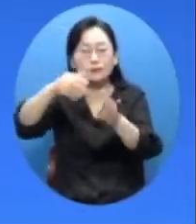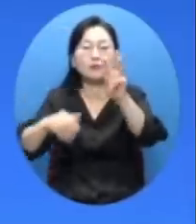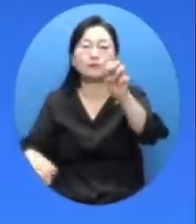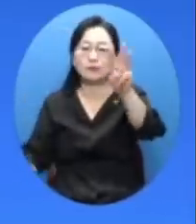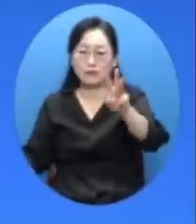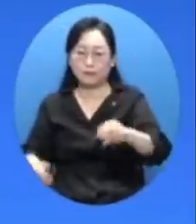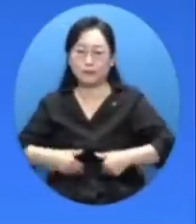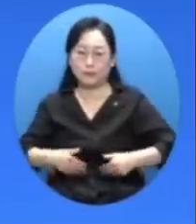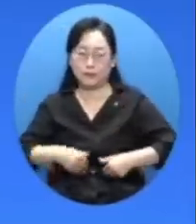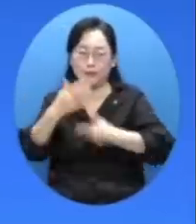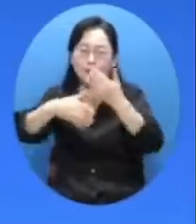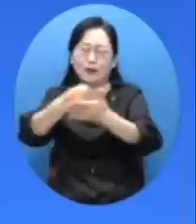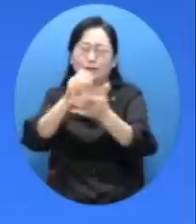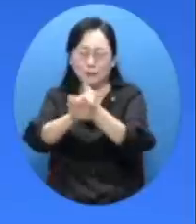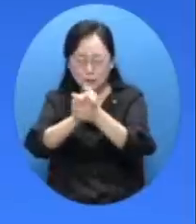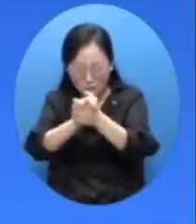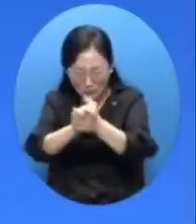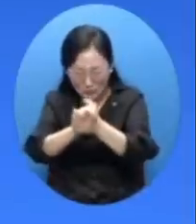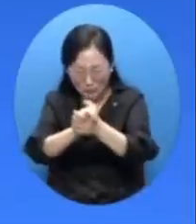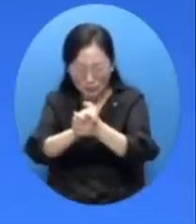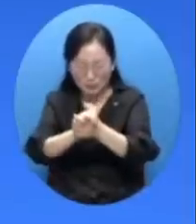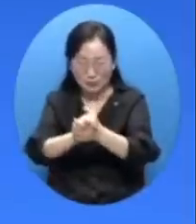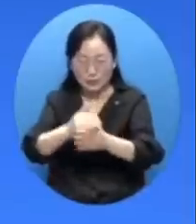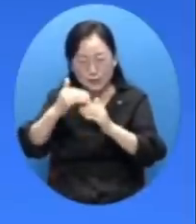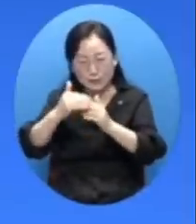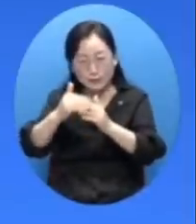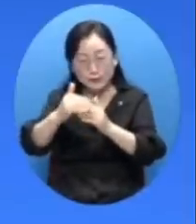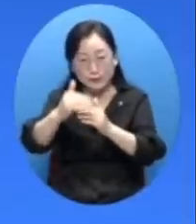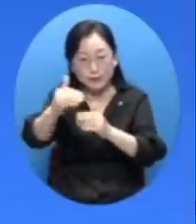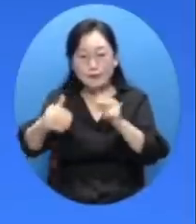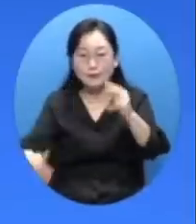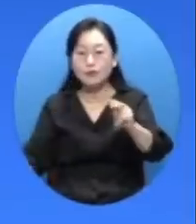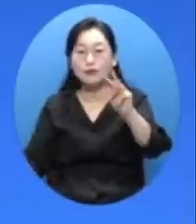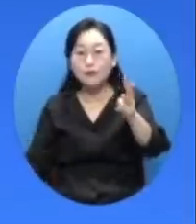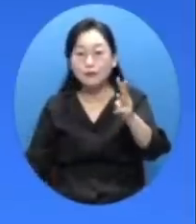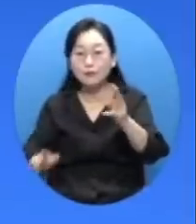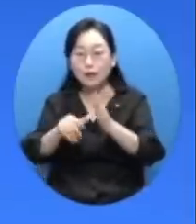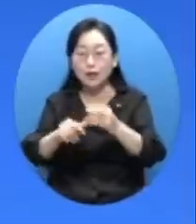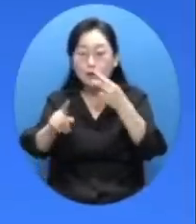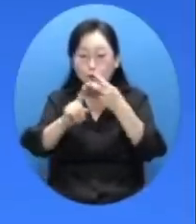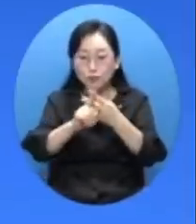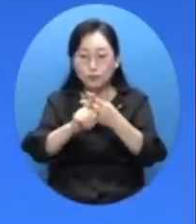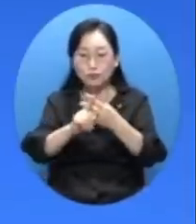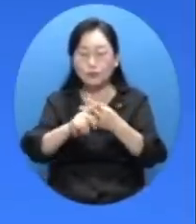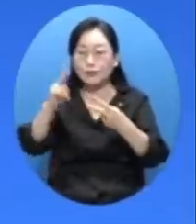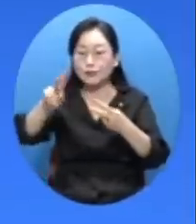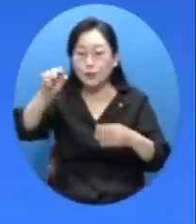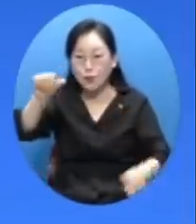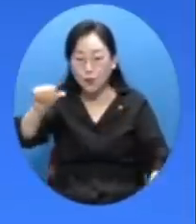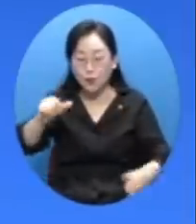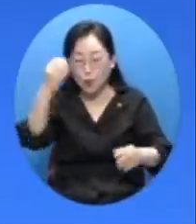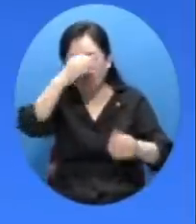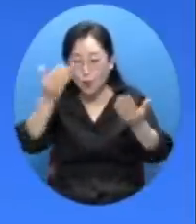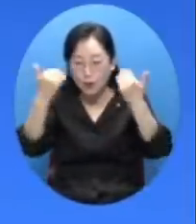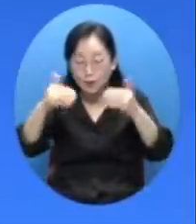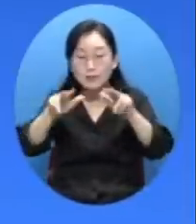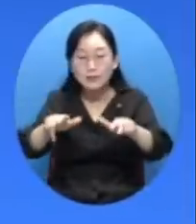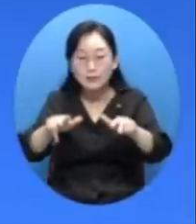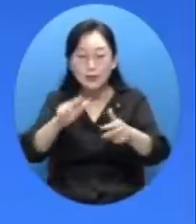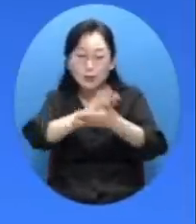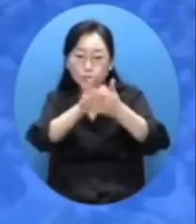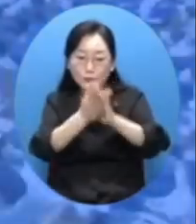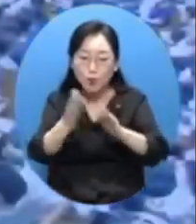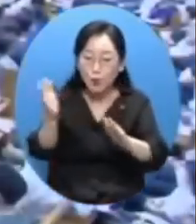하나님 앞에서 기도하면서 그가 이를 추진해 나가서 2003년에 중학교, 2005년에 고등학교를 세우고 현재는